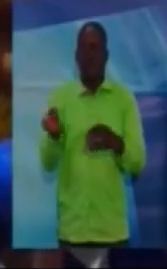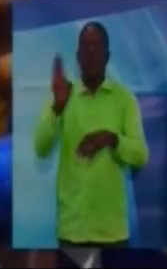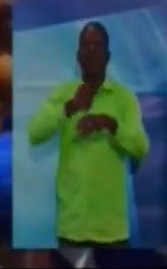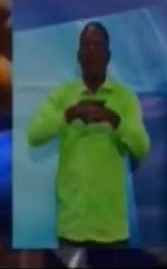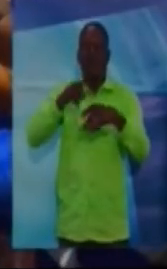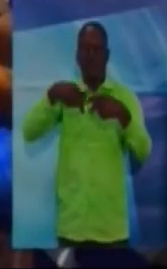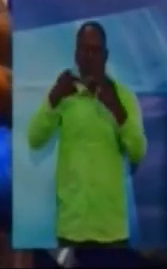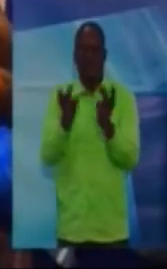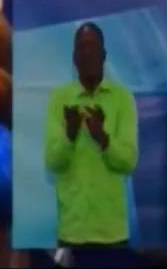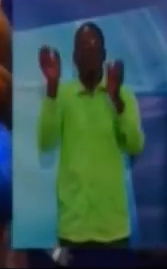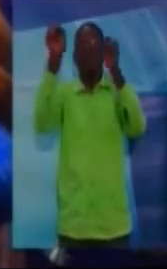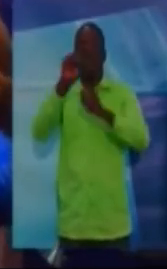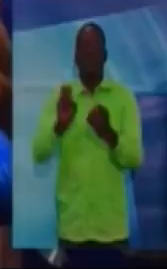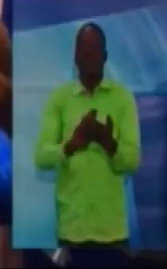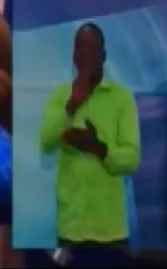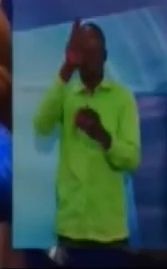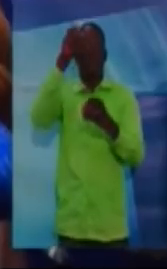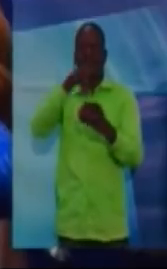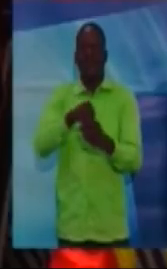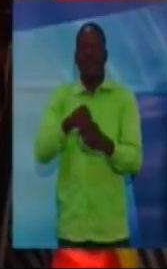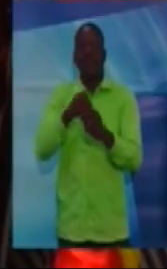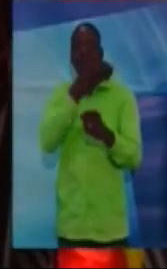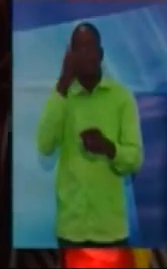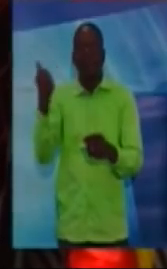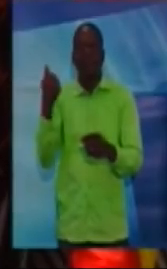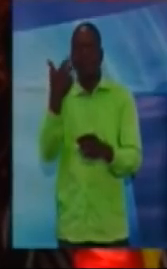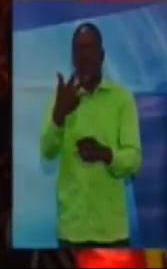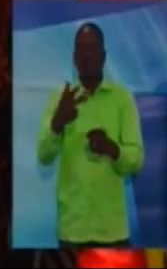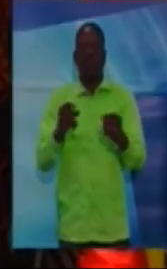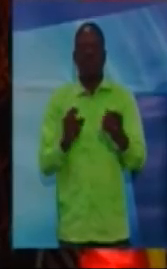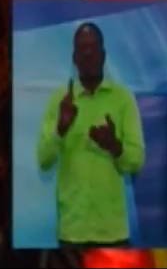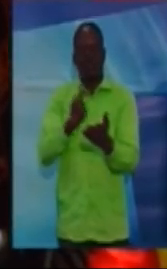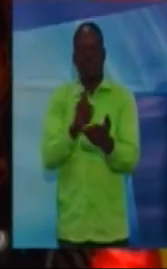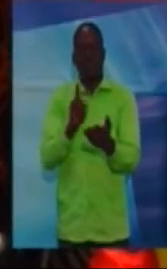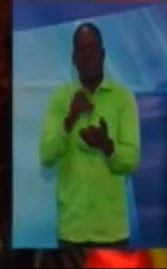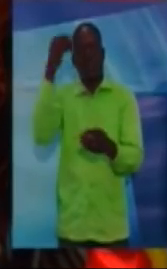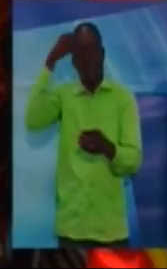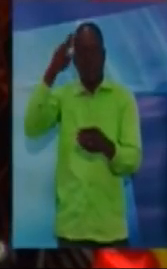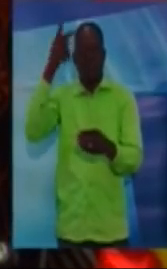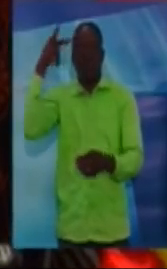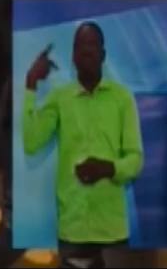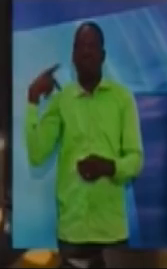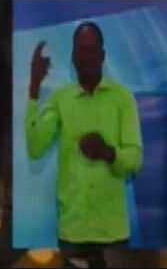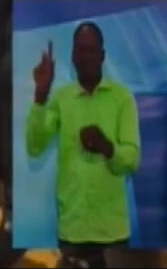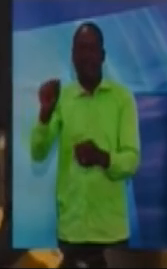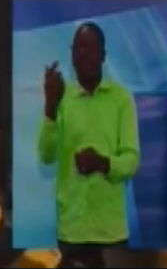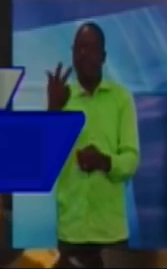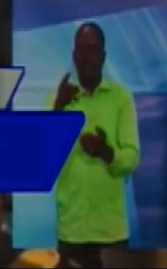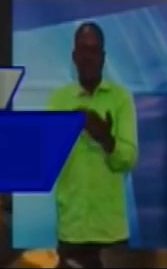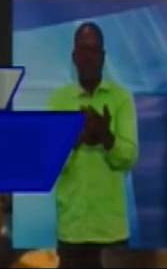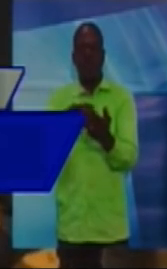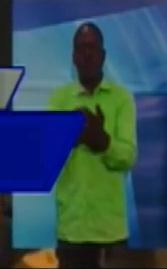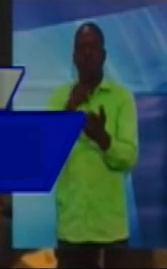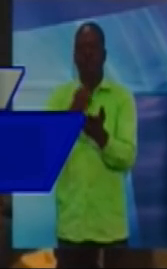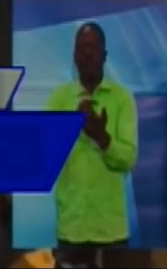des cités universitaires dans les 3 nouvelles universités. Docteur Ismaïla Ouédraogo est le parrain de ces 23 nouveaux docteurs.